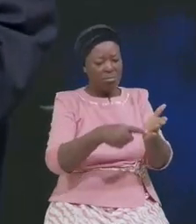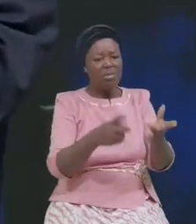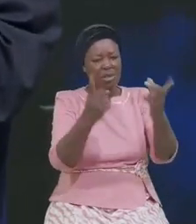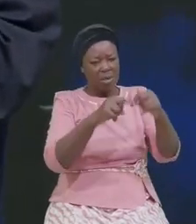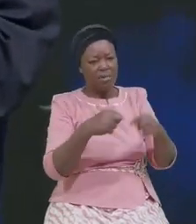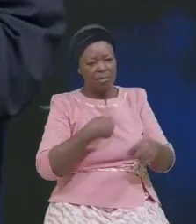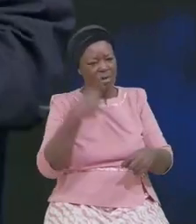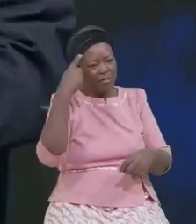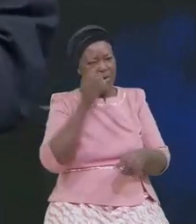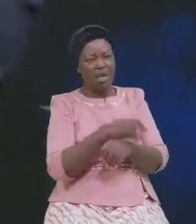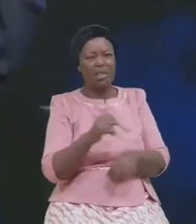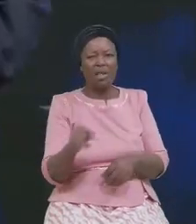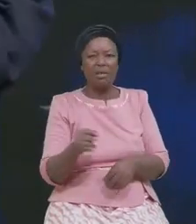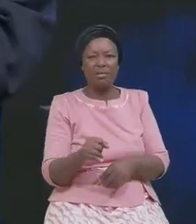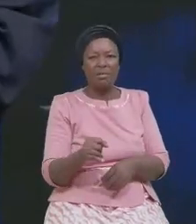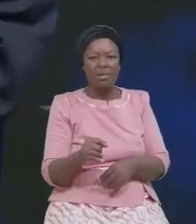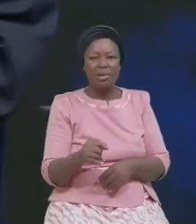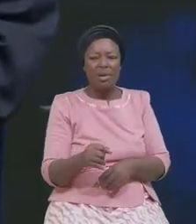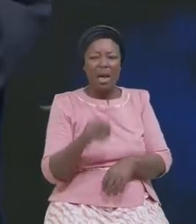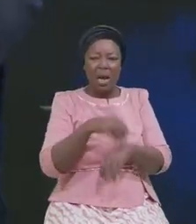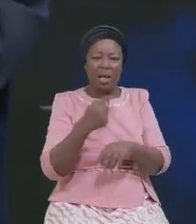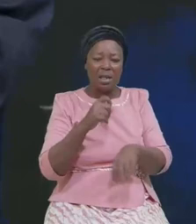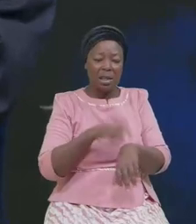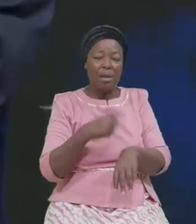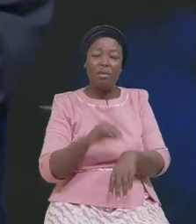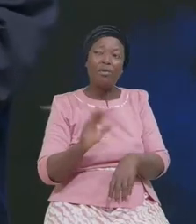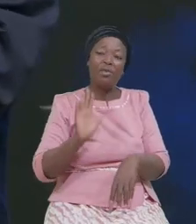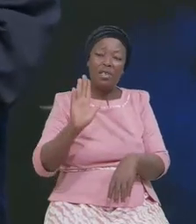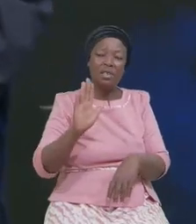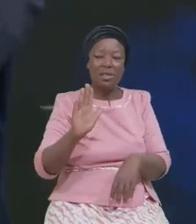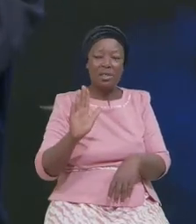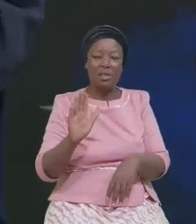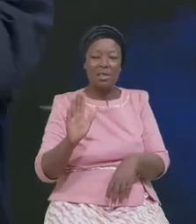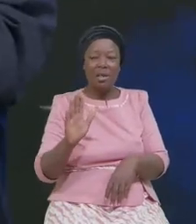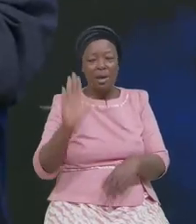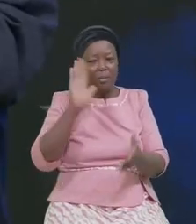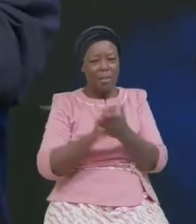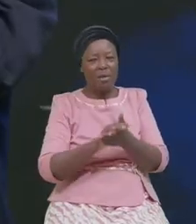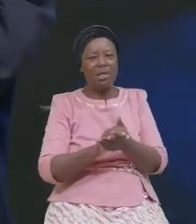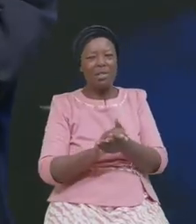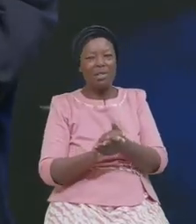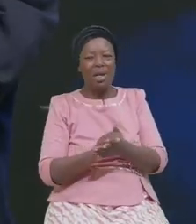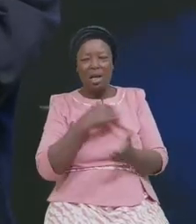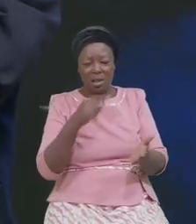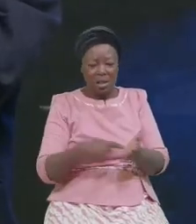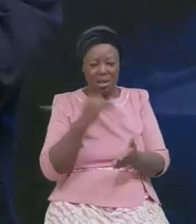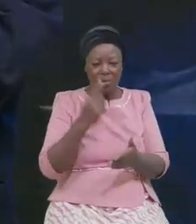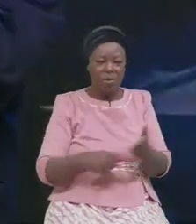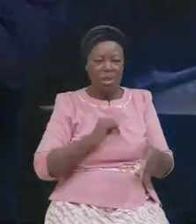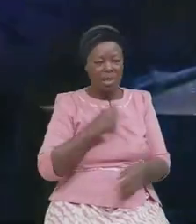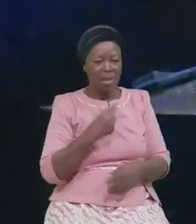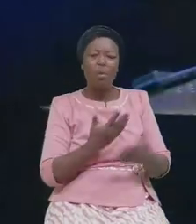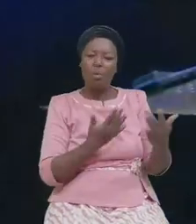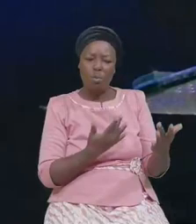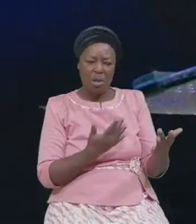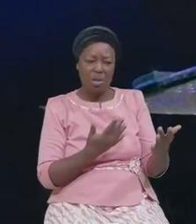conseil. Au moment de son mariage, voici ce que je lui avais dit. Attends, ce que tu